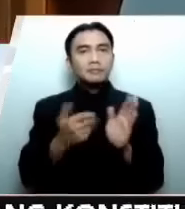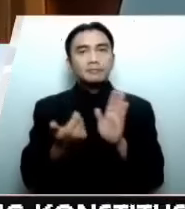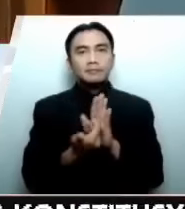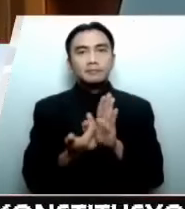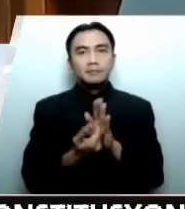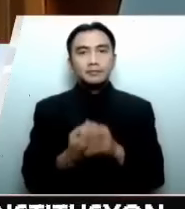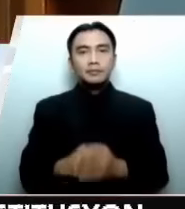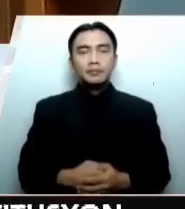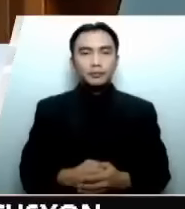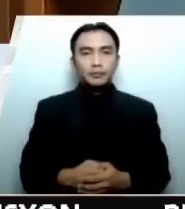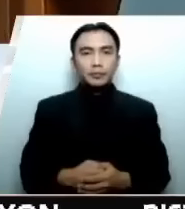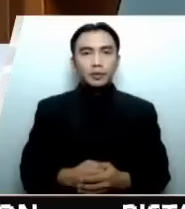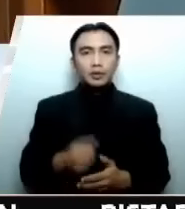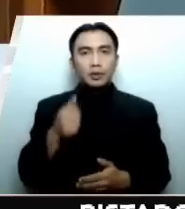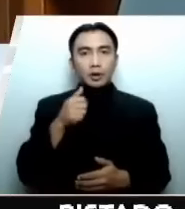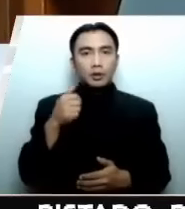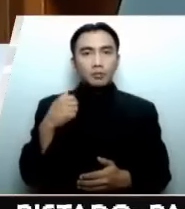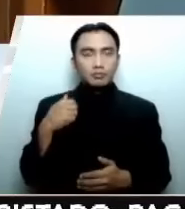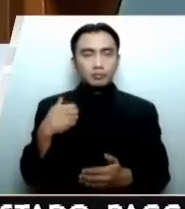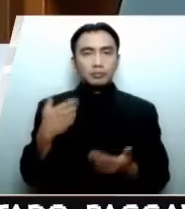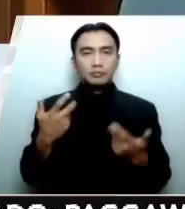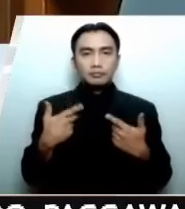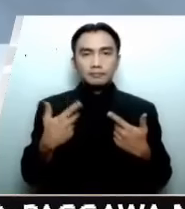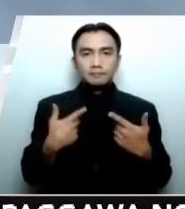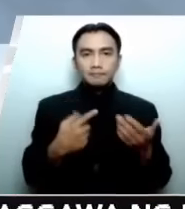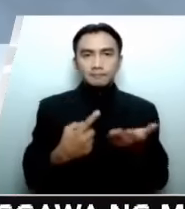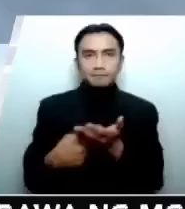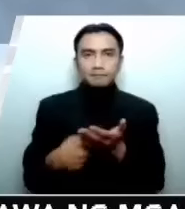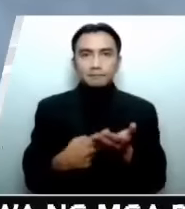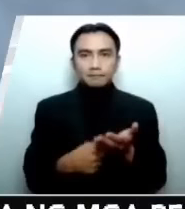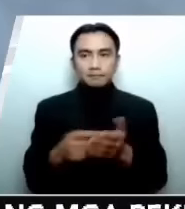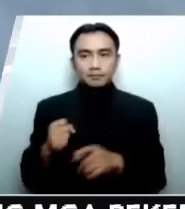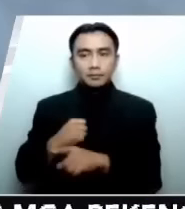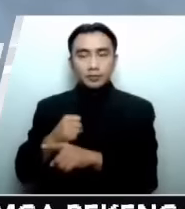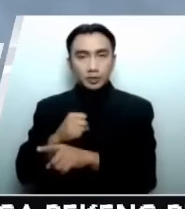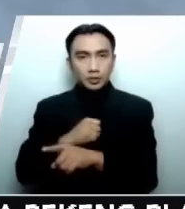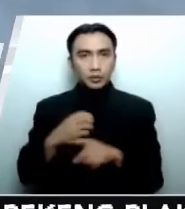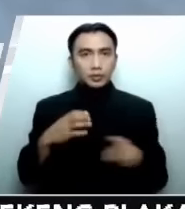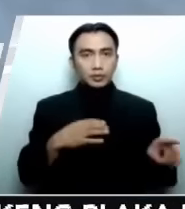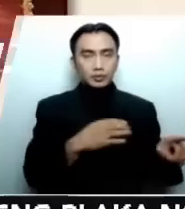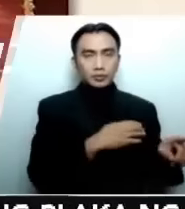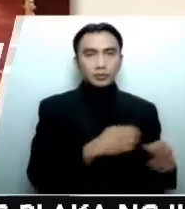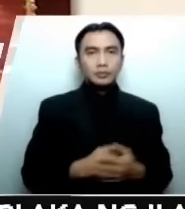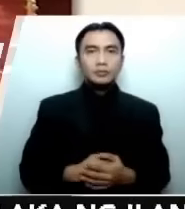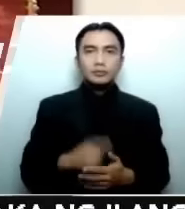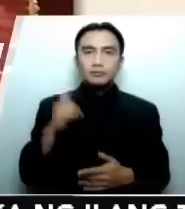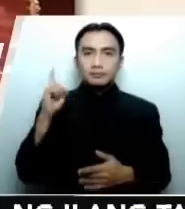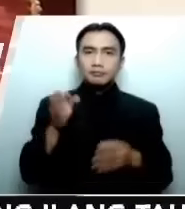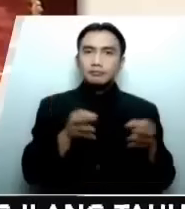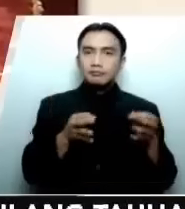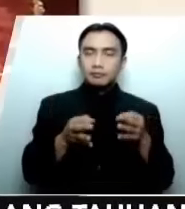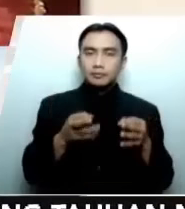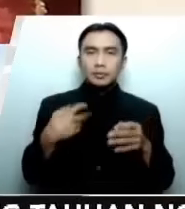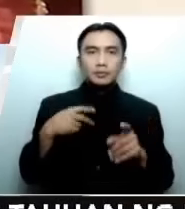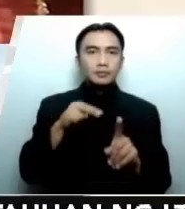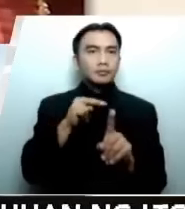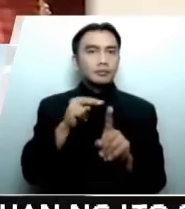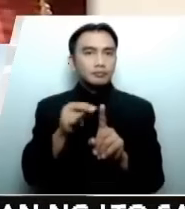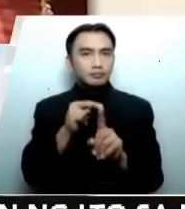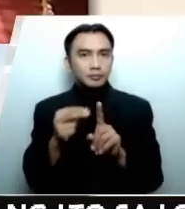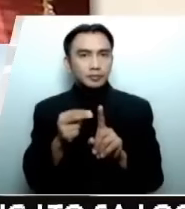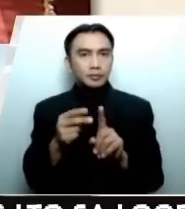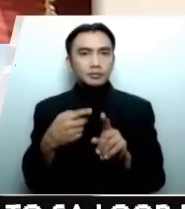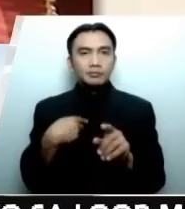ni Pangulong Marcos ang mga senador at kongresista. Kanya-kanya siyempreng perspective at reaction after